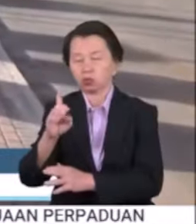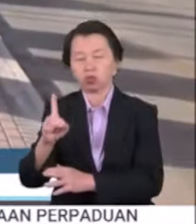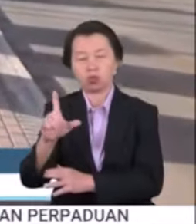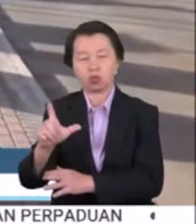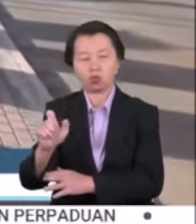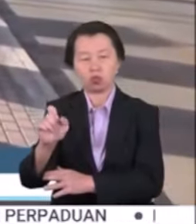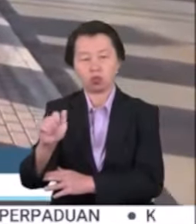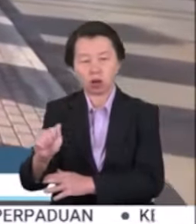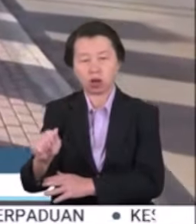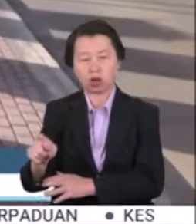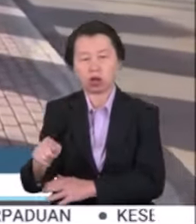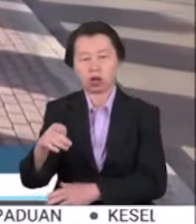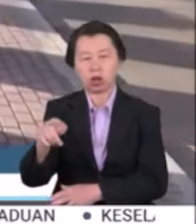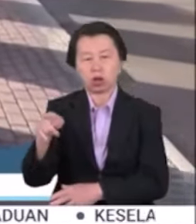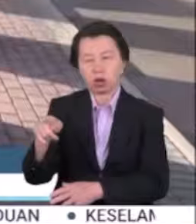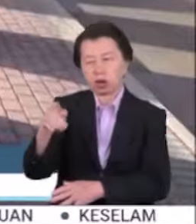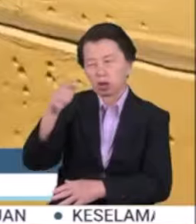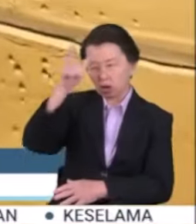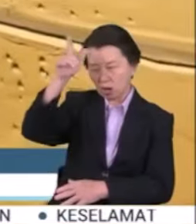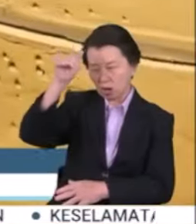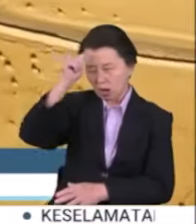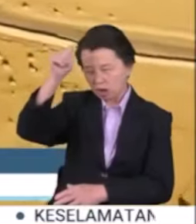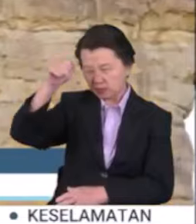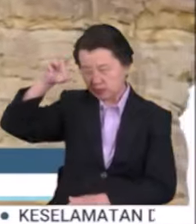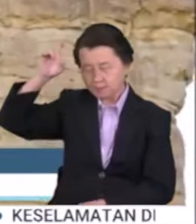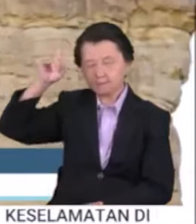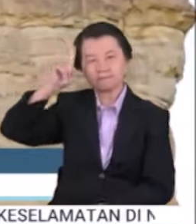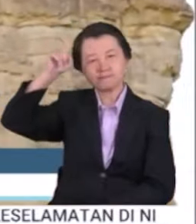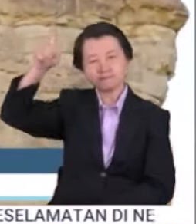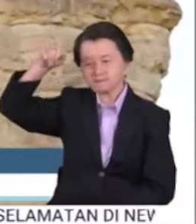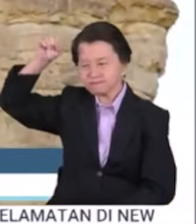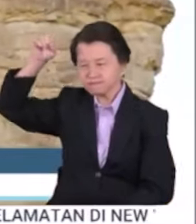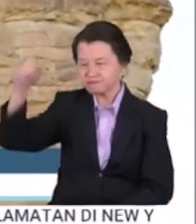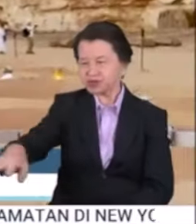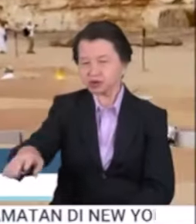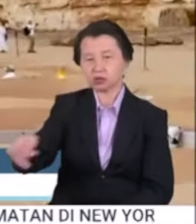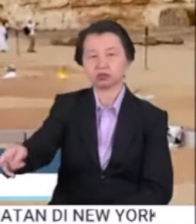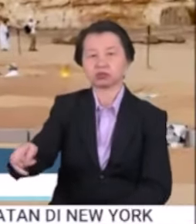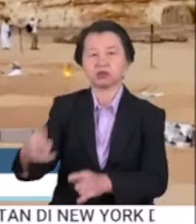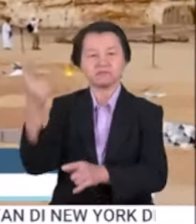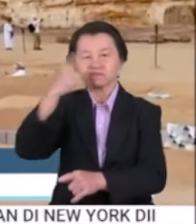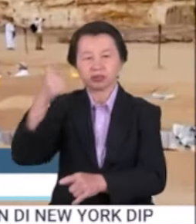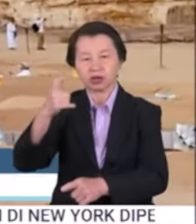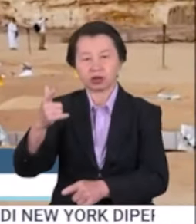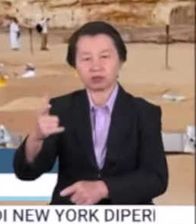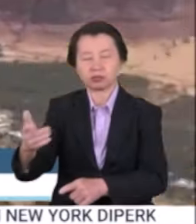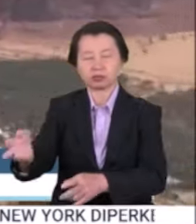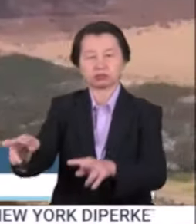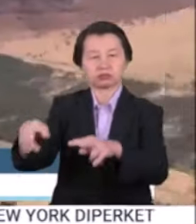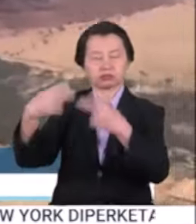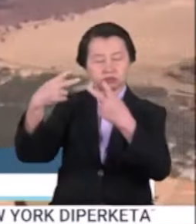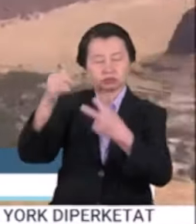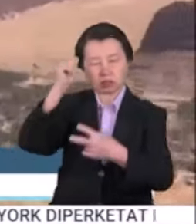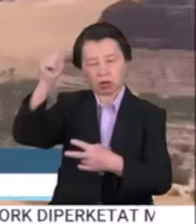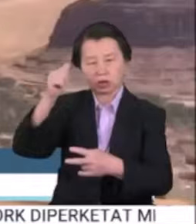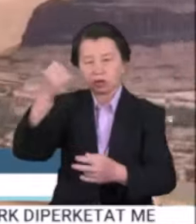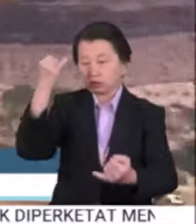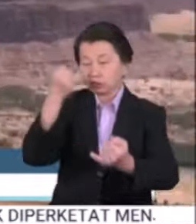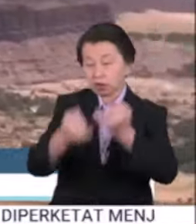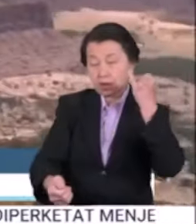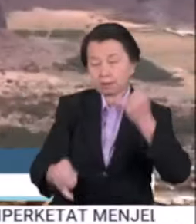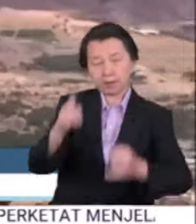kota yang dilaknat Allah kerana keegoan kaum tsamud yang enggan menyembahnya hingga akhirnya